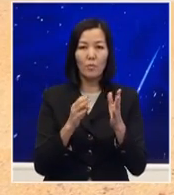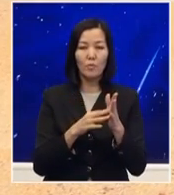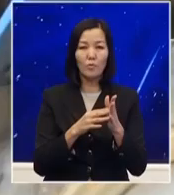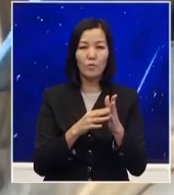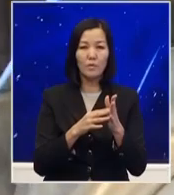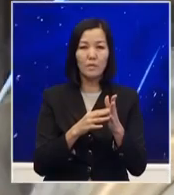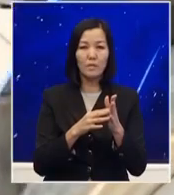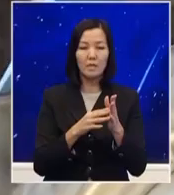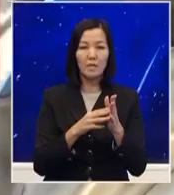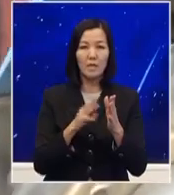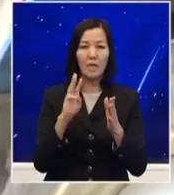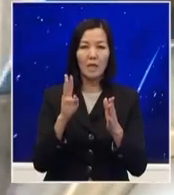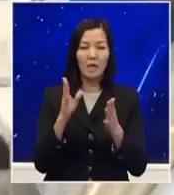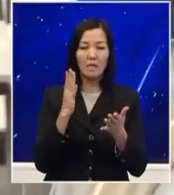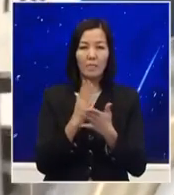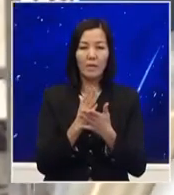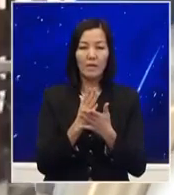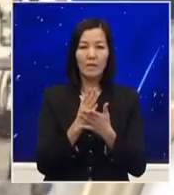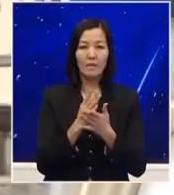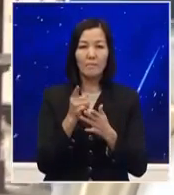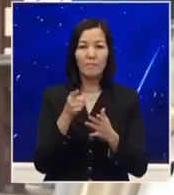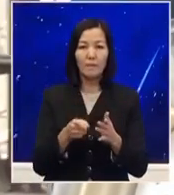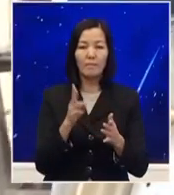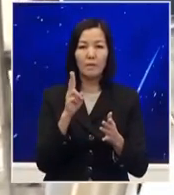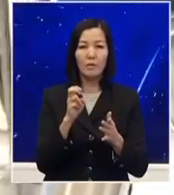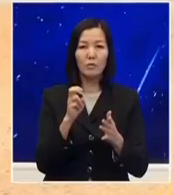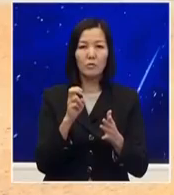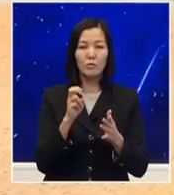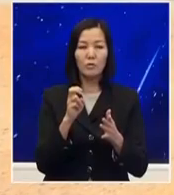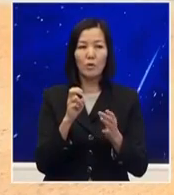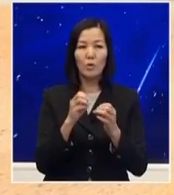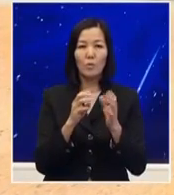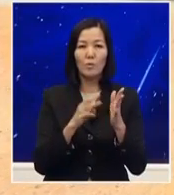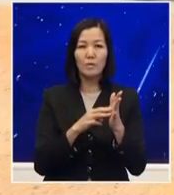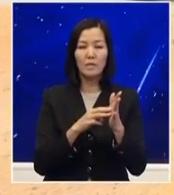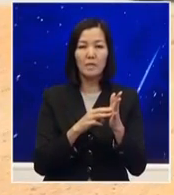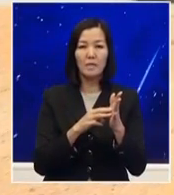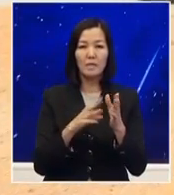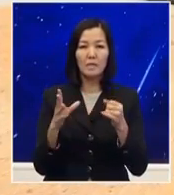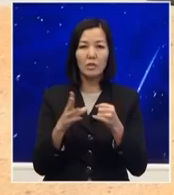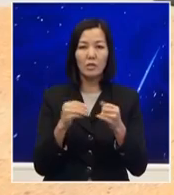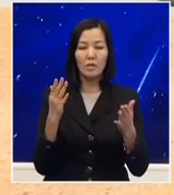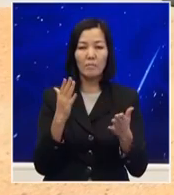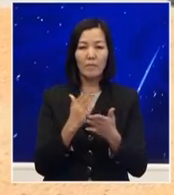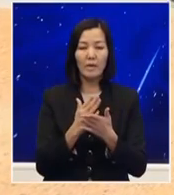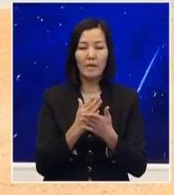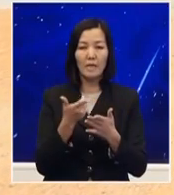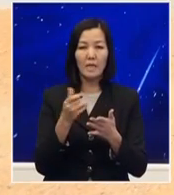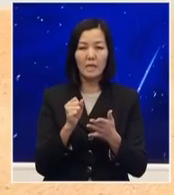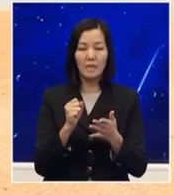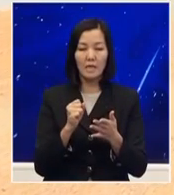бар. Жалпы бізде 1218 гектар сауырмалы жер бар. Оның ішінде